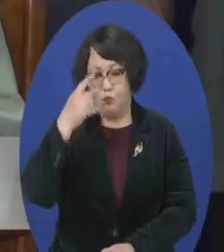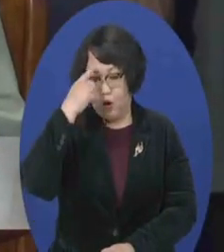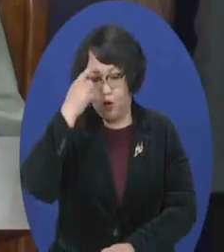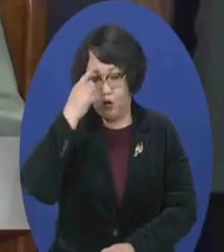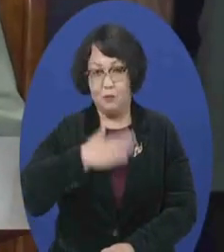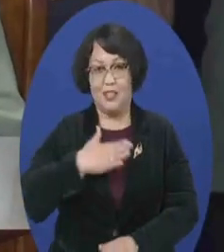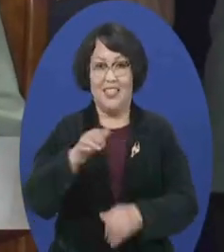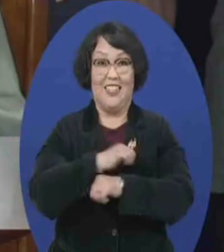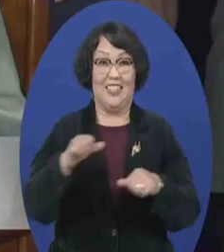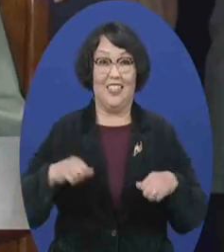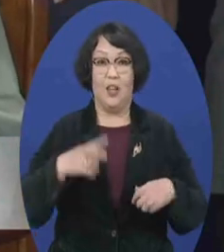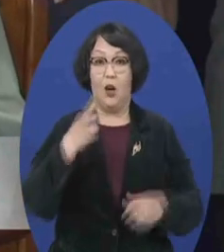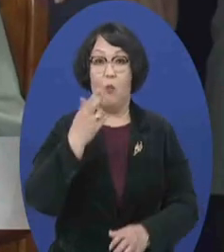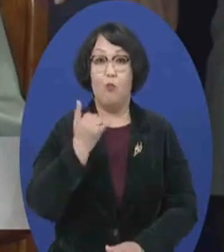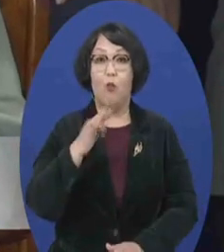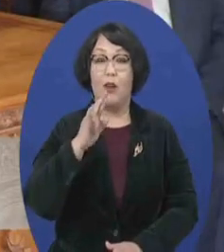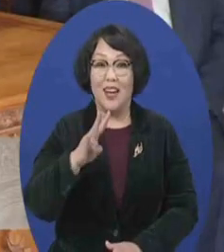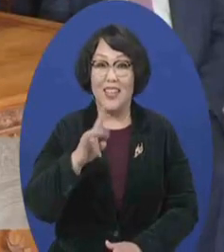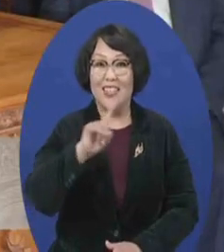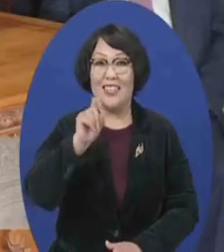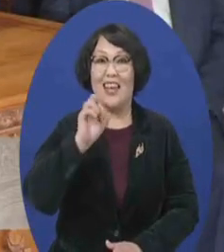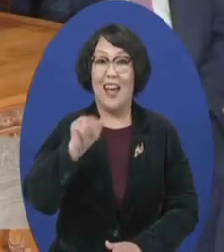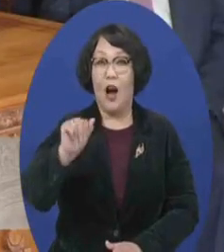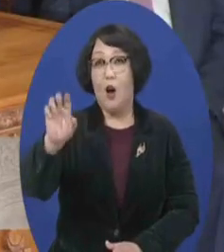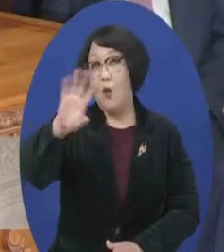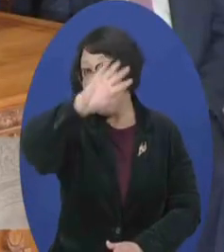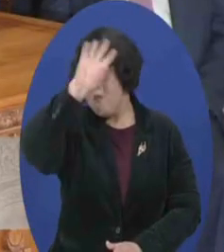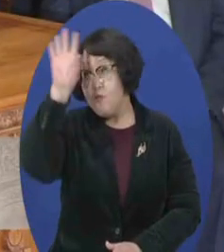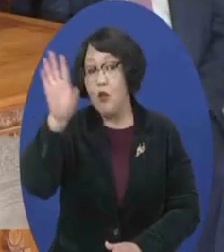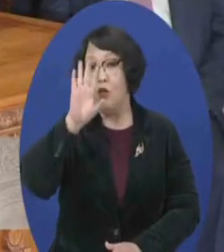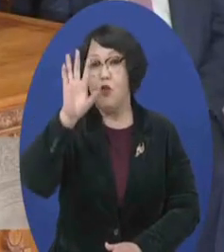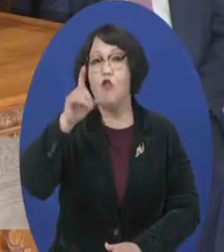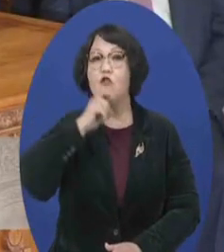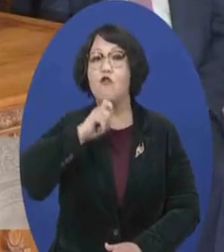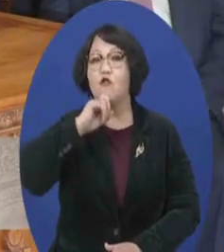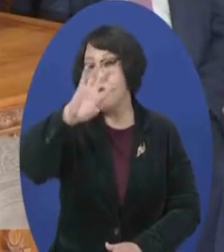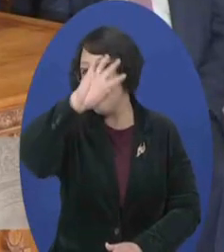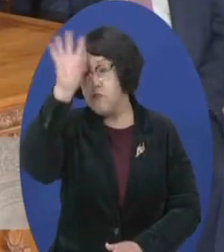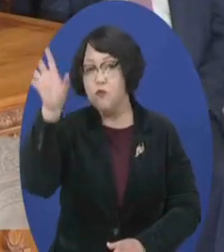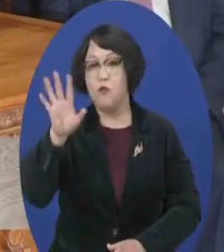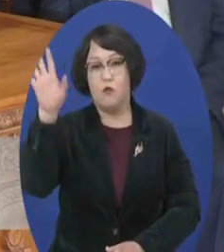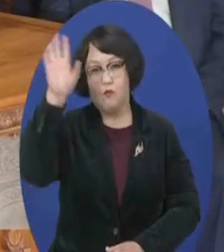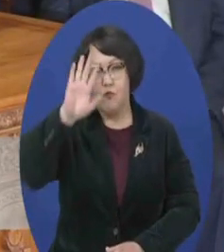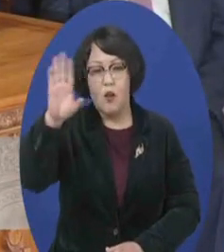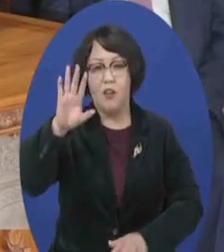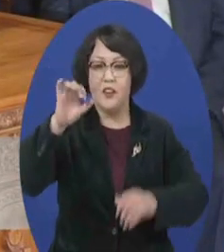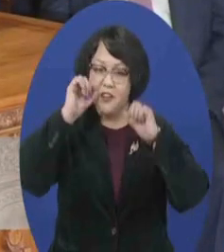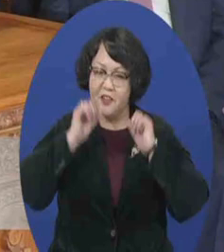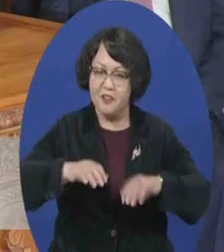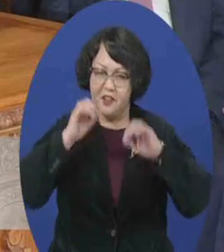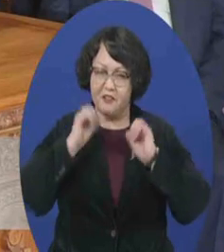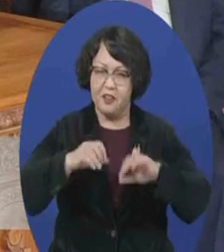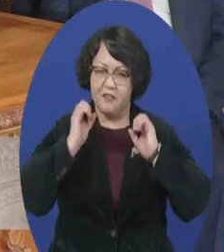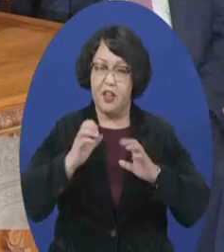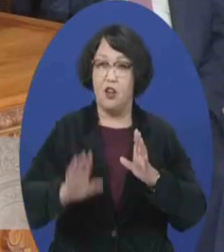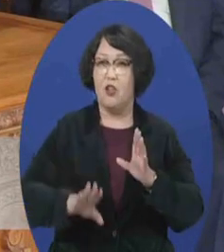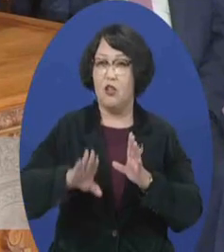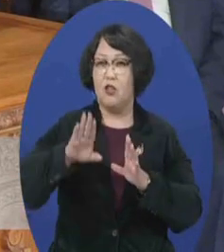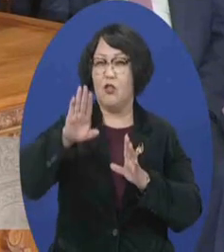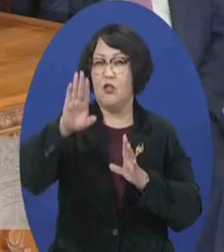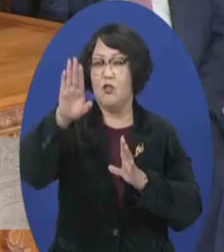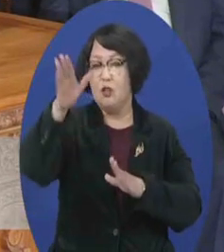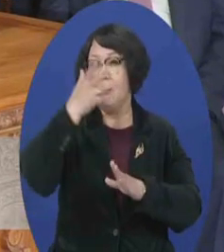Монгол их хорон Монголын ард түмний буян зая мөн хөх тэнгэрт ивэгдэж хөгжин цэцгэлх ирээдүйн зам маань өгөөж